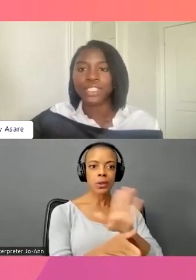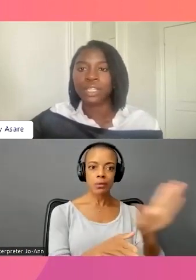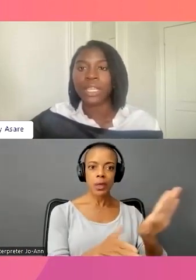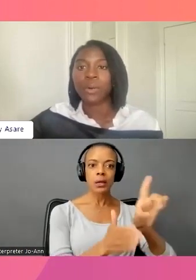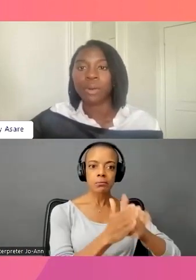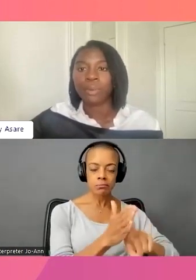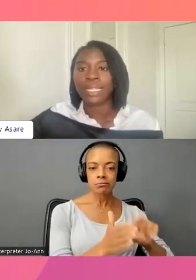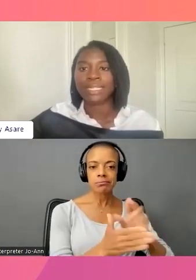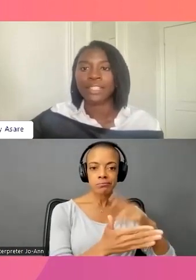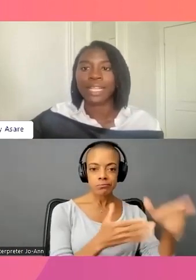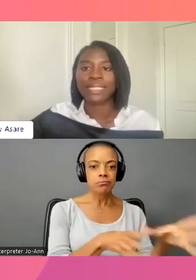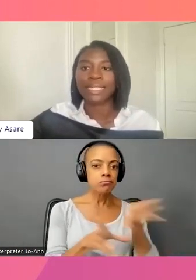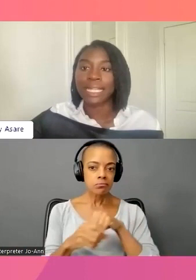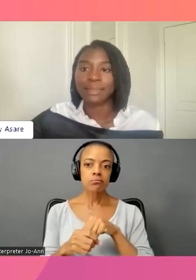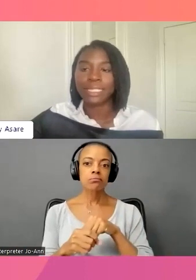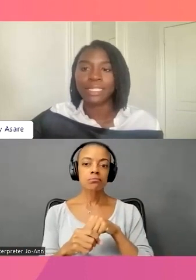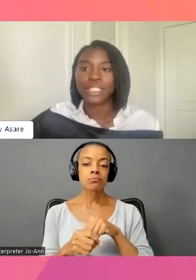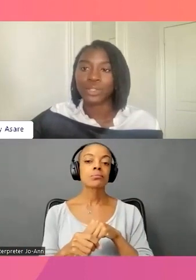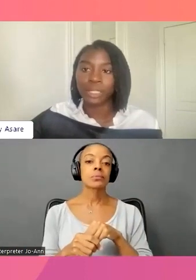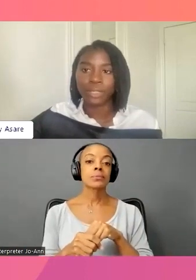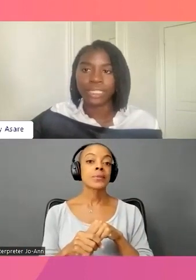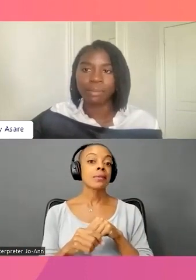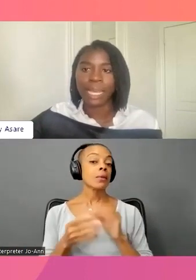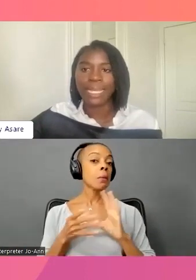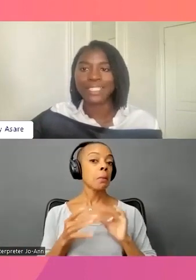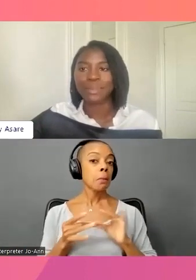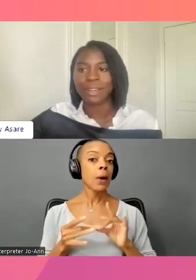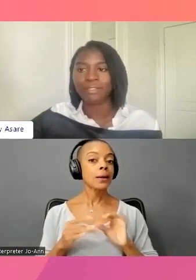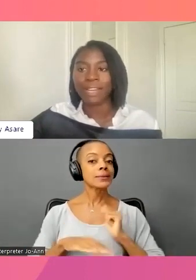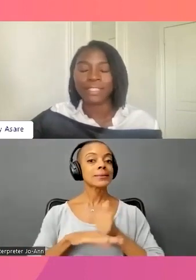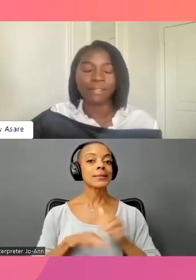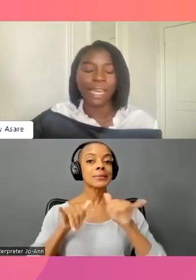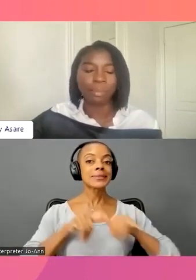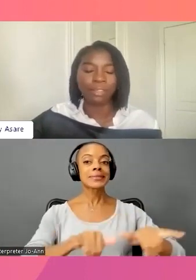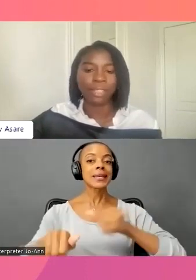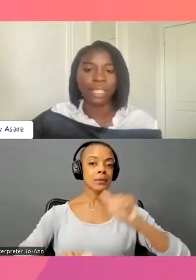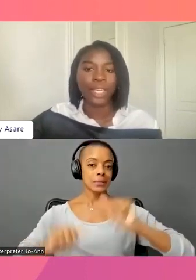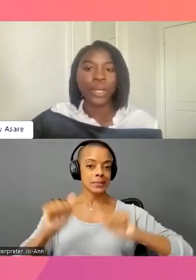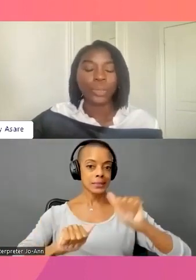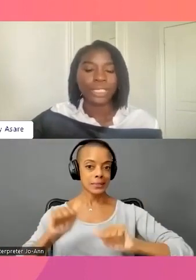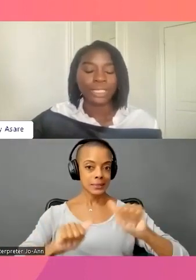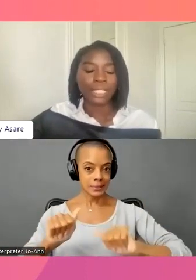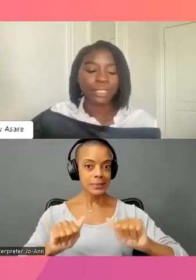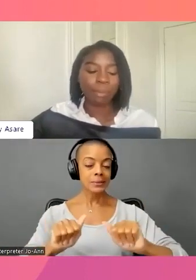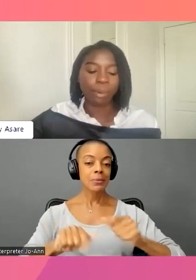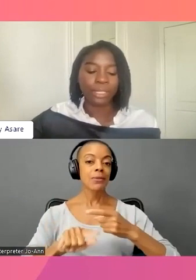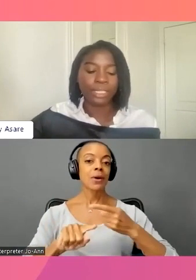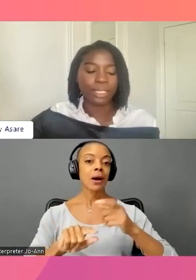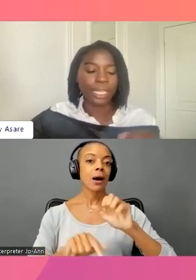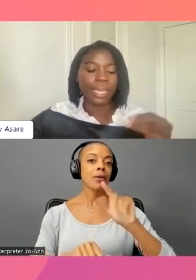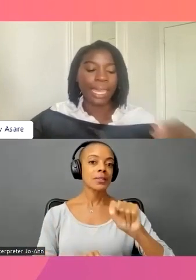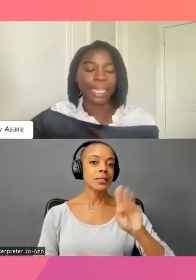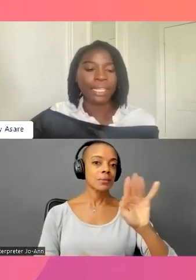l'ensemble. Il y a mention que l'intégration aussi des évaluations normalisées pour dépister les TC